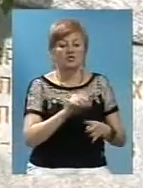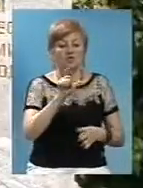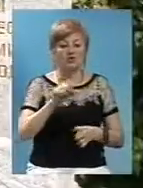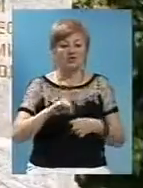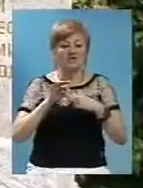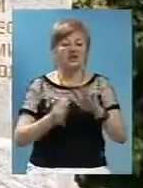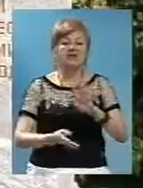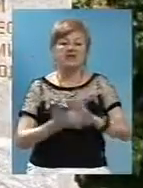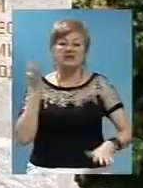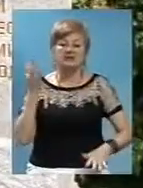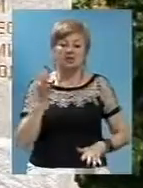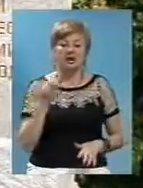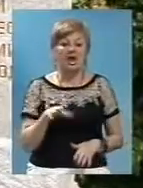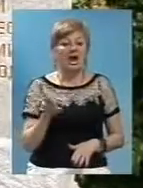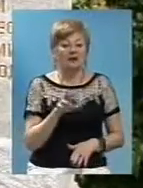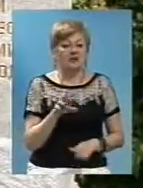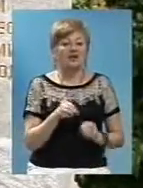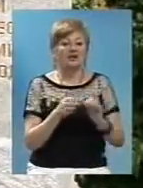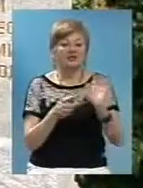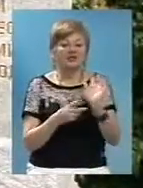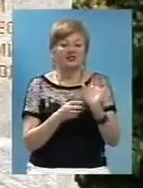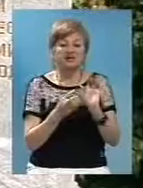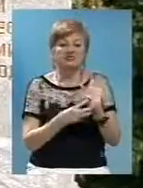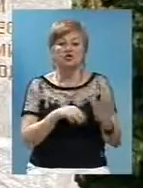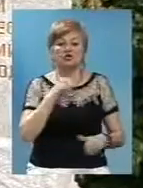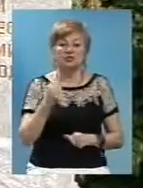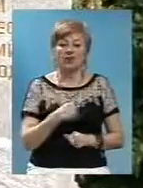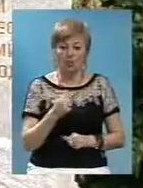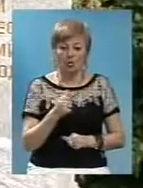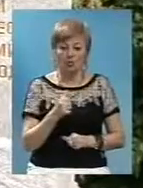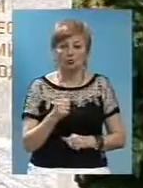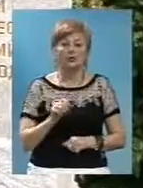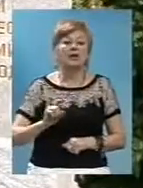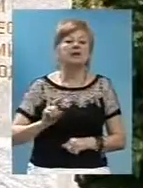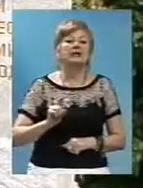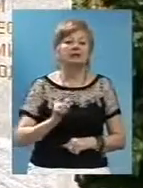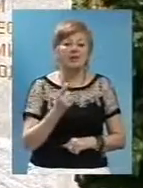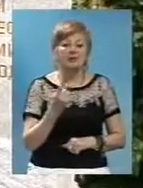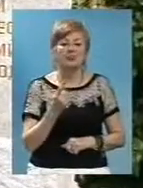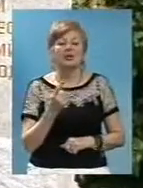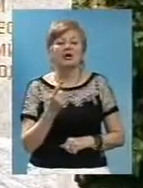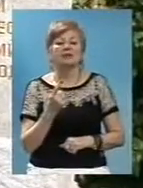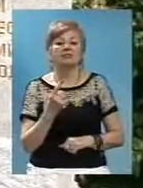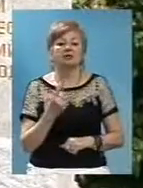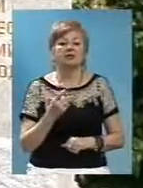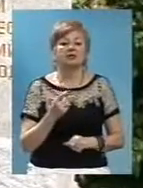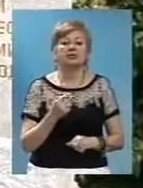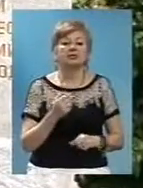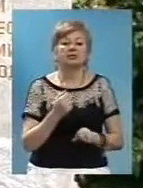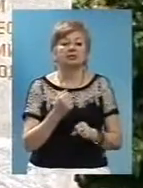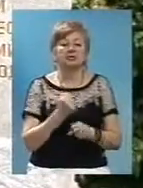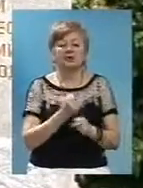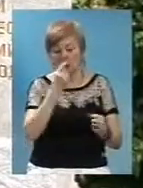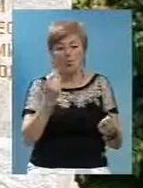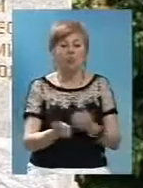розстріл. Зокрема, в січні 18-го року, взагалі на початку 18-го року, це перший прихід більшовиків до Олександрівська, вони це робили